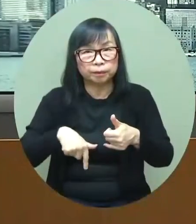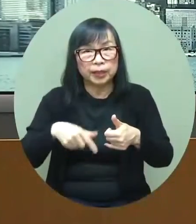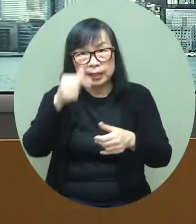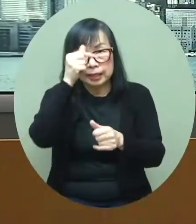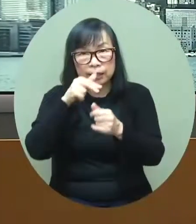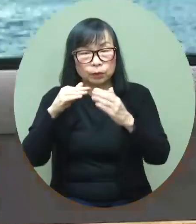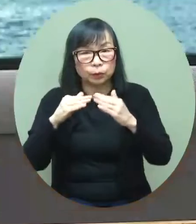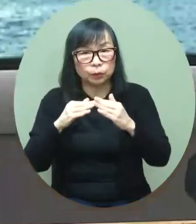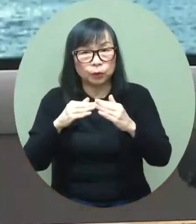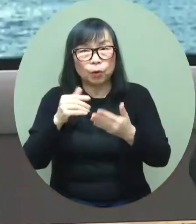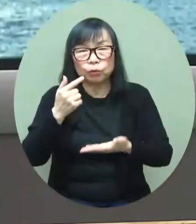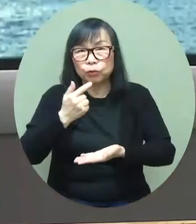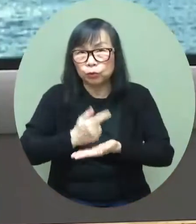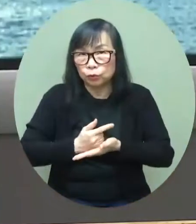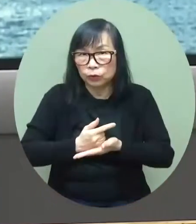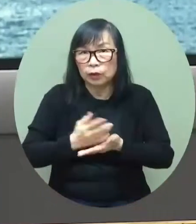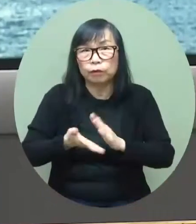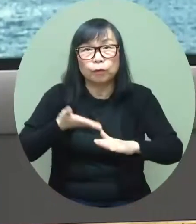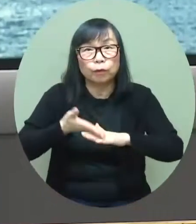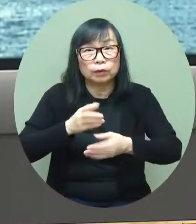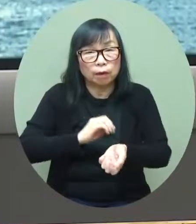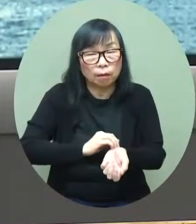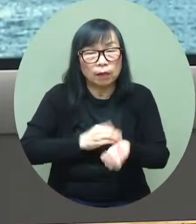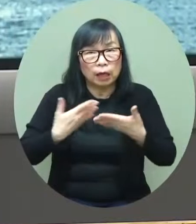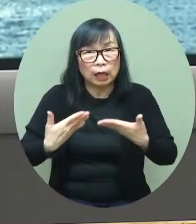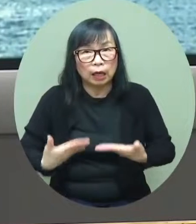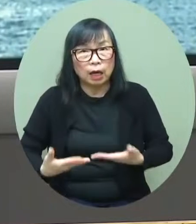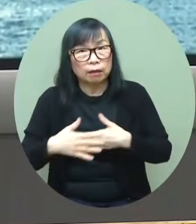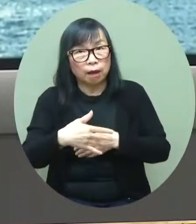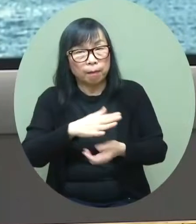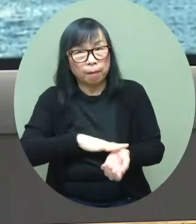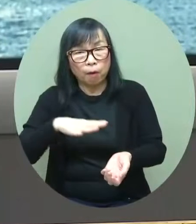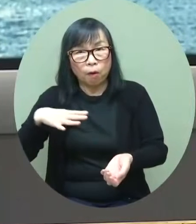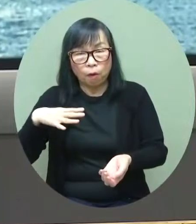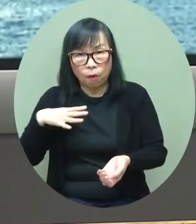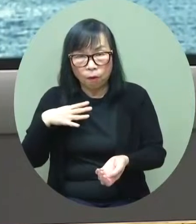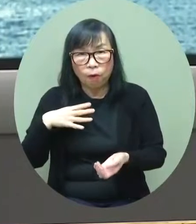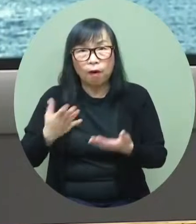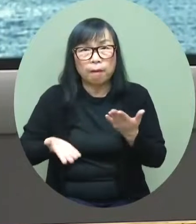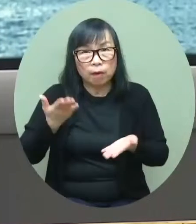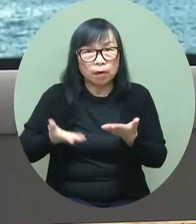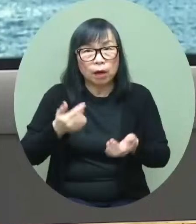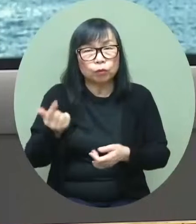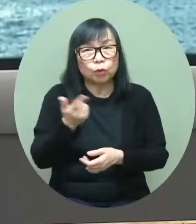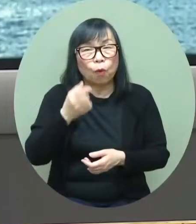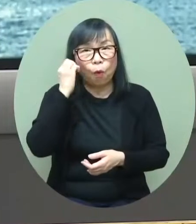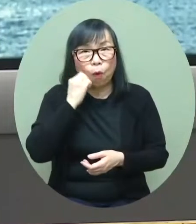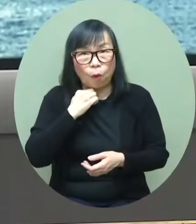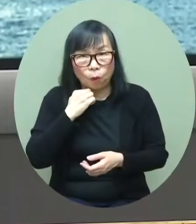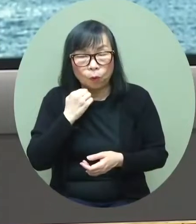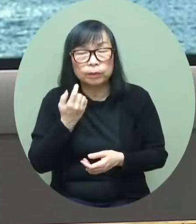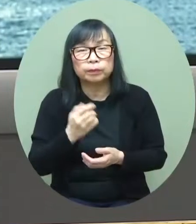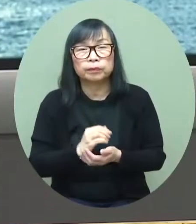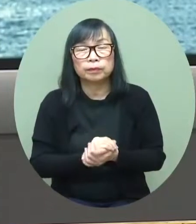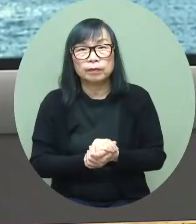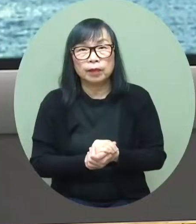管局我哋都好重視病人嘅復診嘅。咁有鑑於今次第五波，其實我哋都係比較多老人家啦。咁其實我